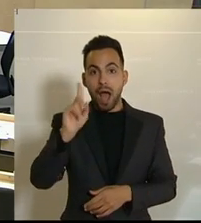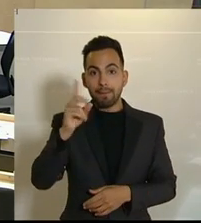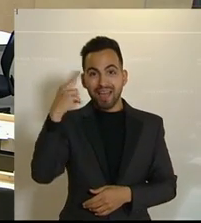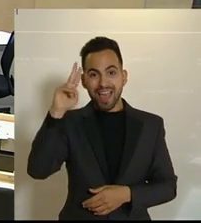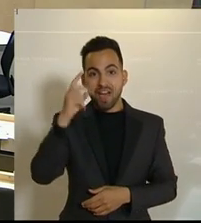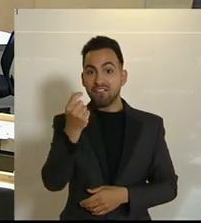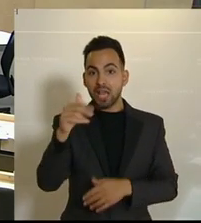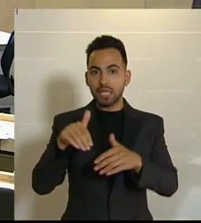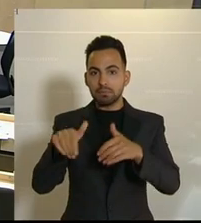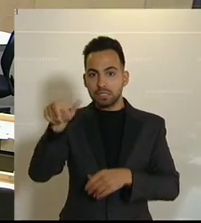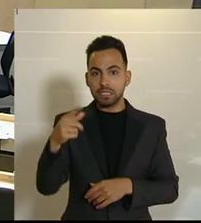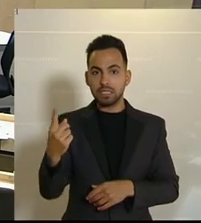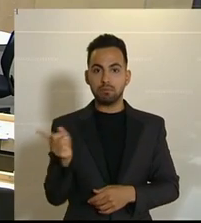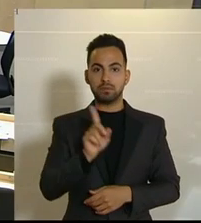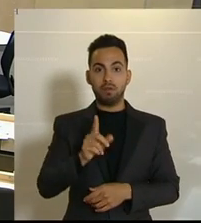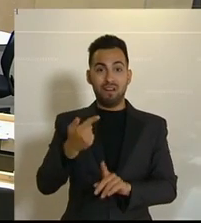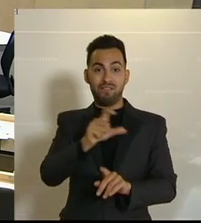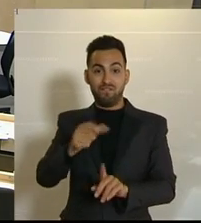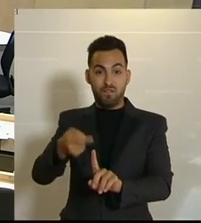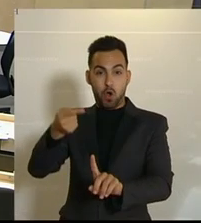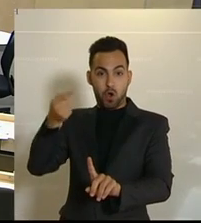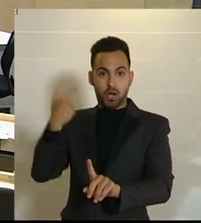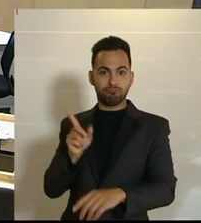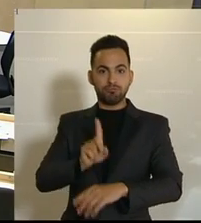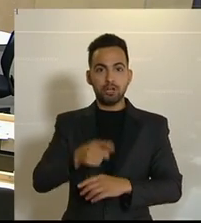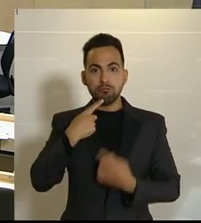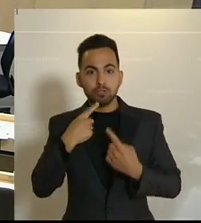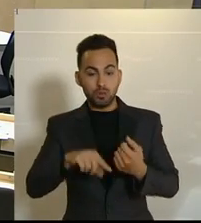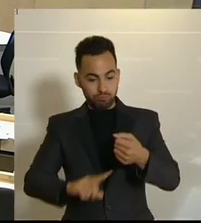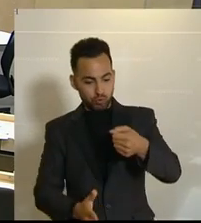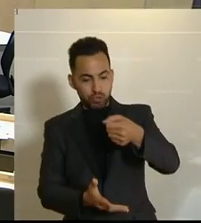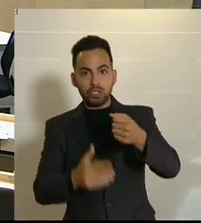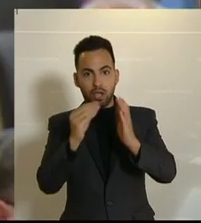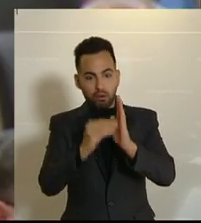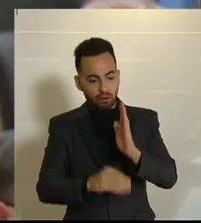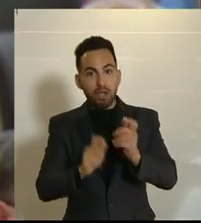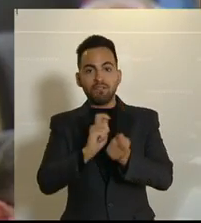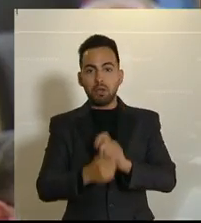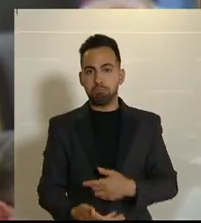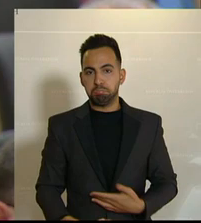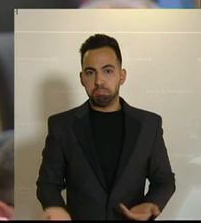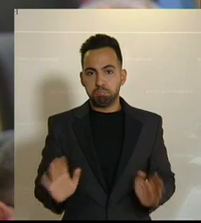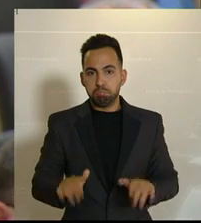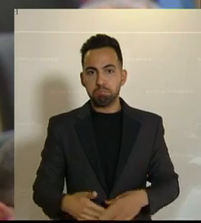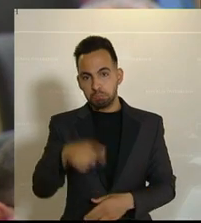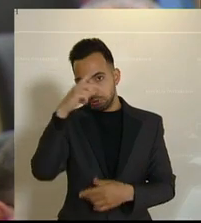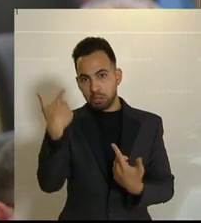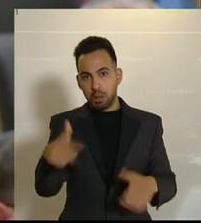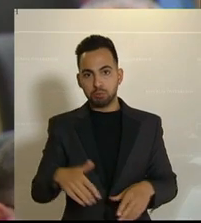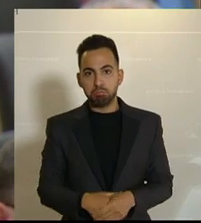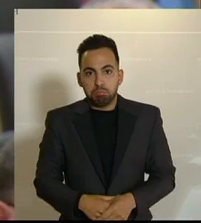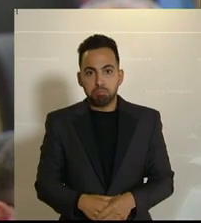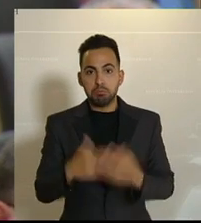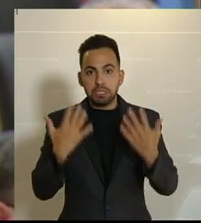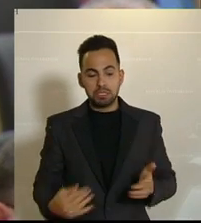Finanzminister erklärt uns seit Wochen, dass er an diesem Budget nichts ändern wird, weil es sinnlos ist, weil keine Zahl stimmt,